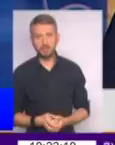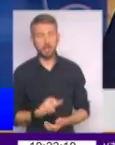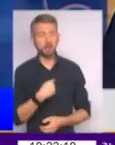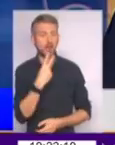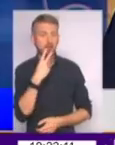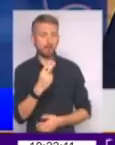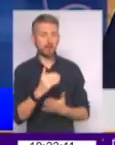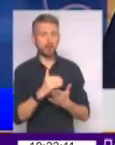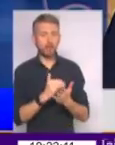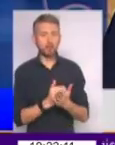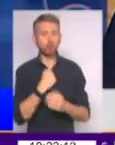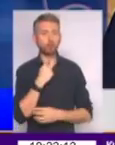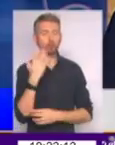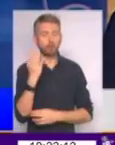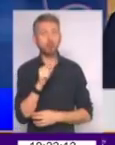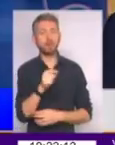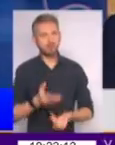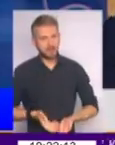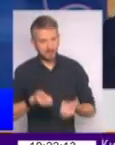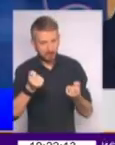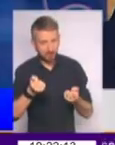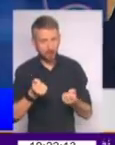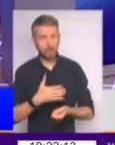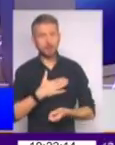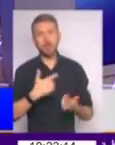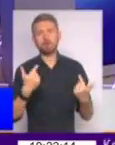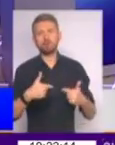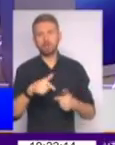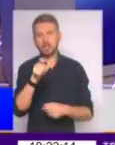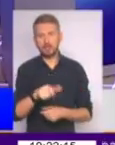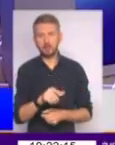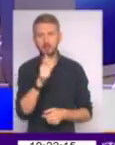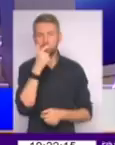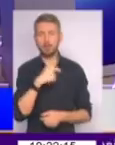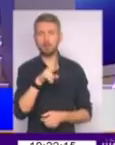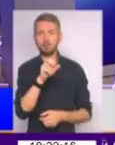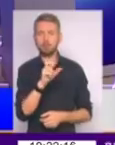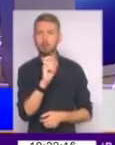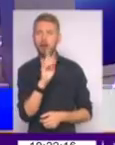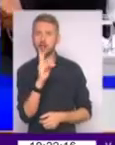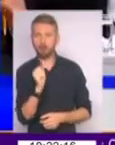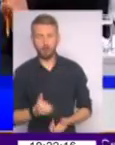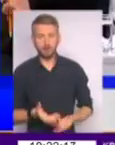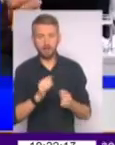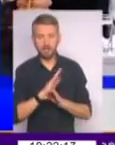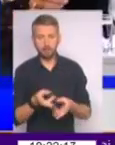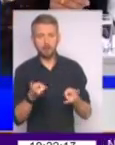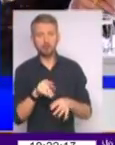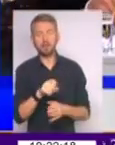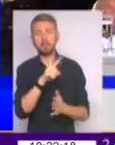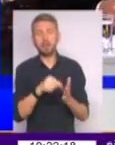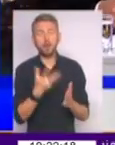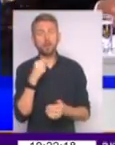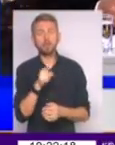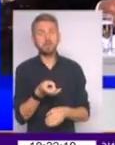дивився порядок голосування, ви підтримали. Наш гість, пан Барна, не підтримав, але ми залишимо це питання, коли він прийде,